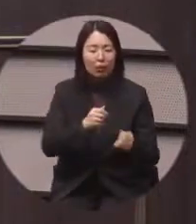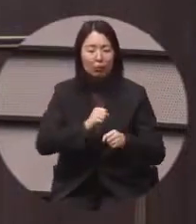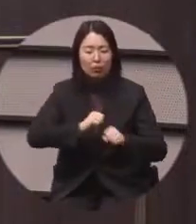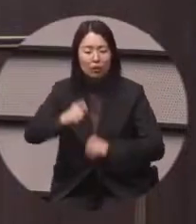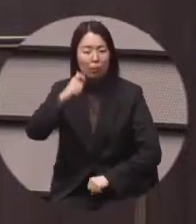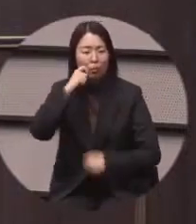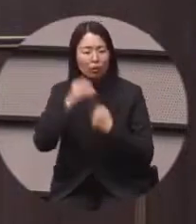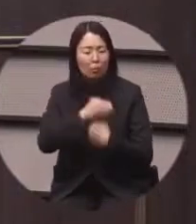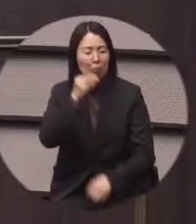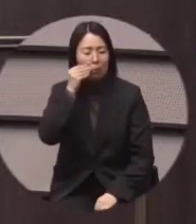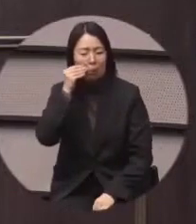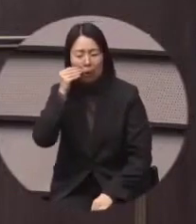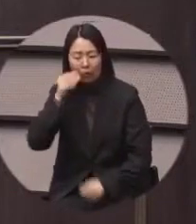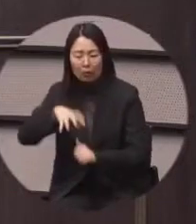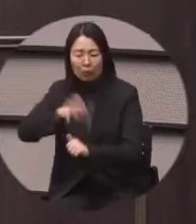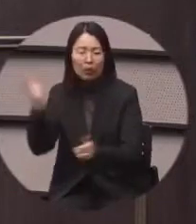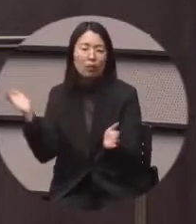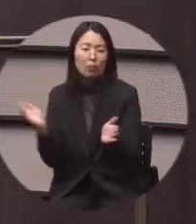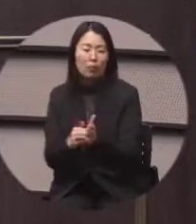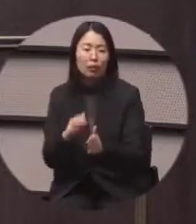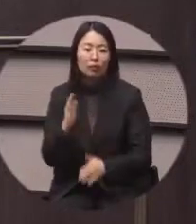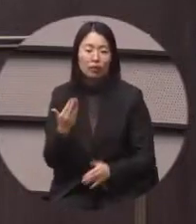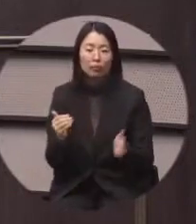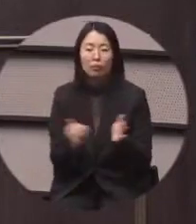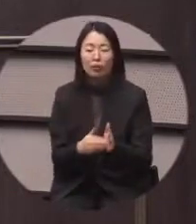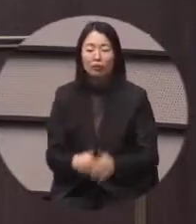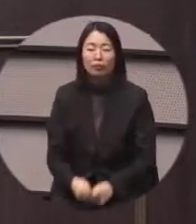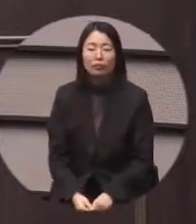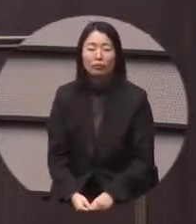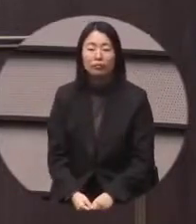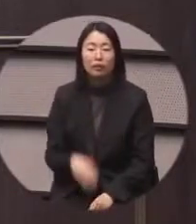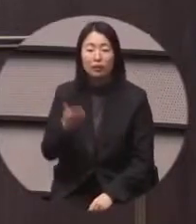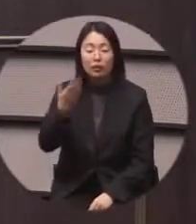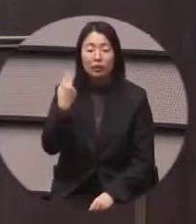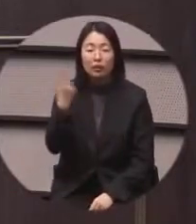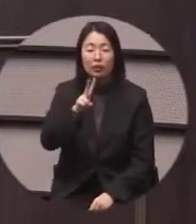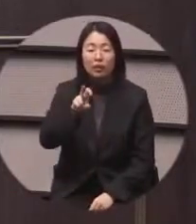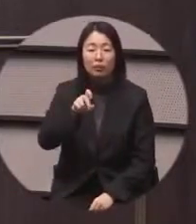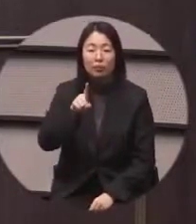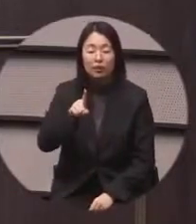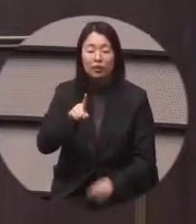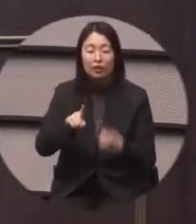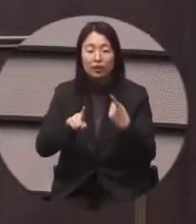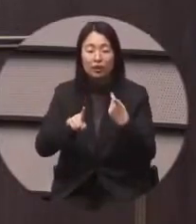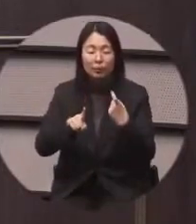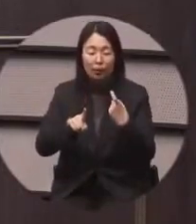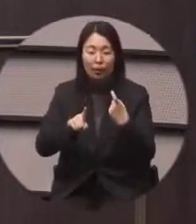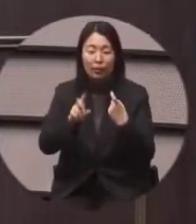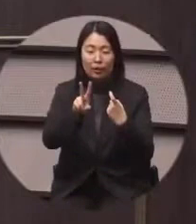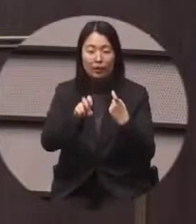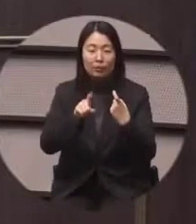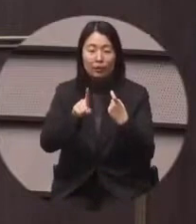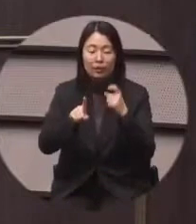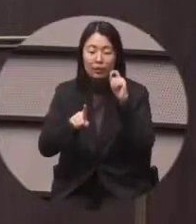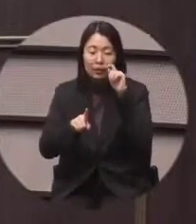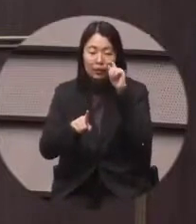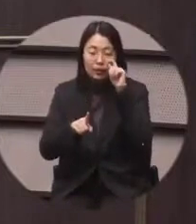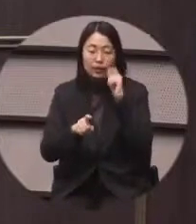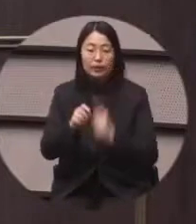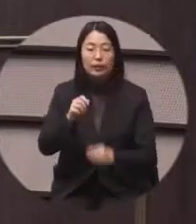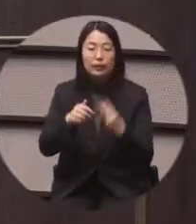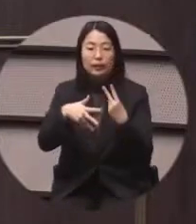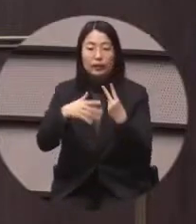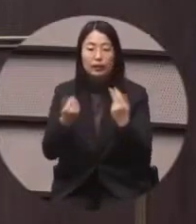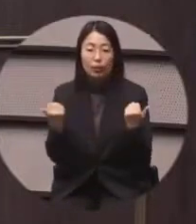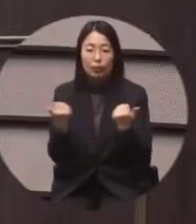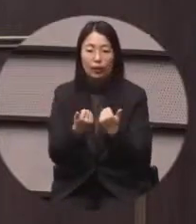지난 8대 광주시의회는 2021년 12월 20일 제289회 광주시의회 제2차